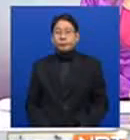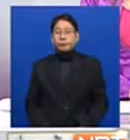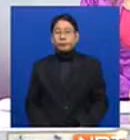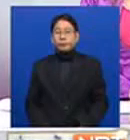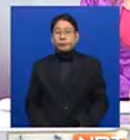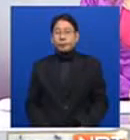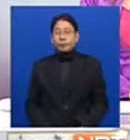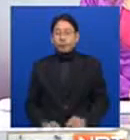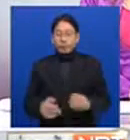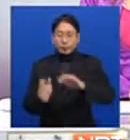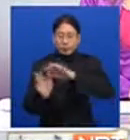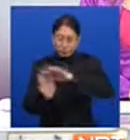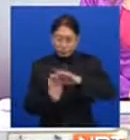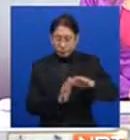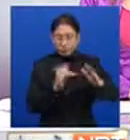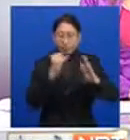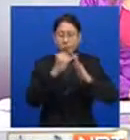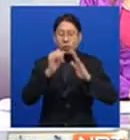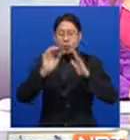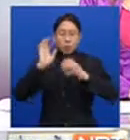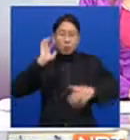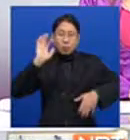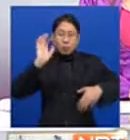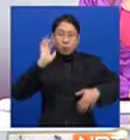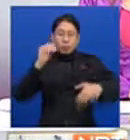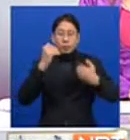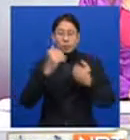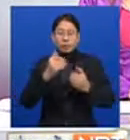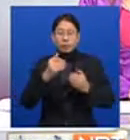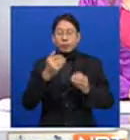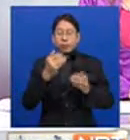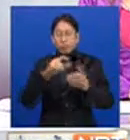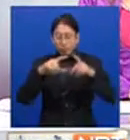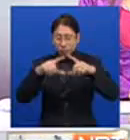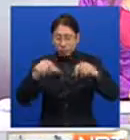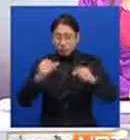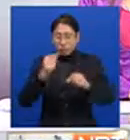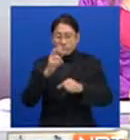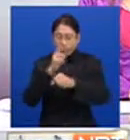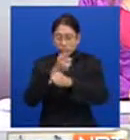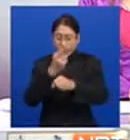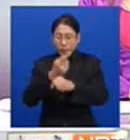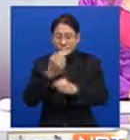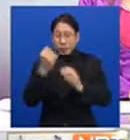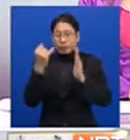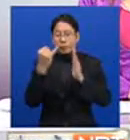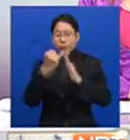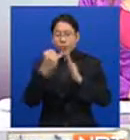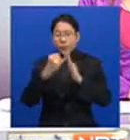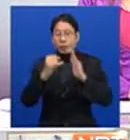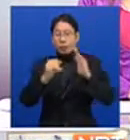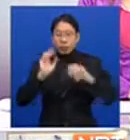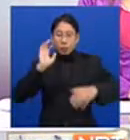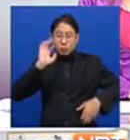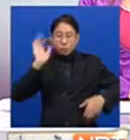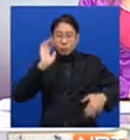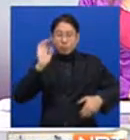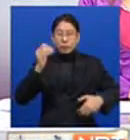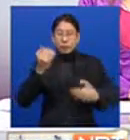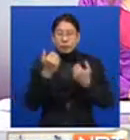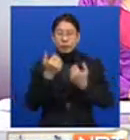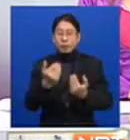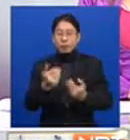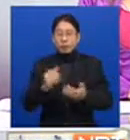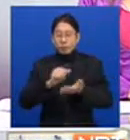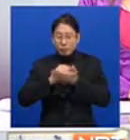ส่วนจังหวัดลพบุรีนะคะร่วมกับบริษัทที่ถือประธานบัตรทำเหมืองแร่ในพื้นที่ตำบลเขาแหลมอำเภอชัยบาดาลค่ะ